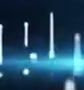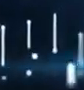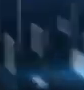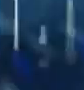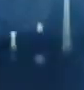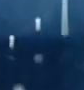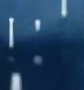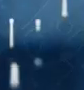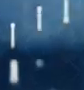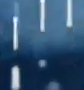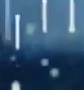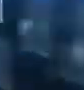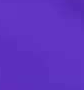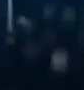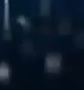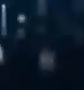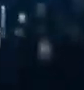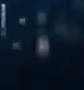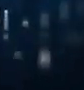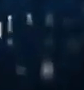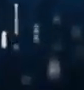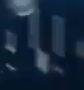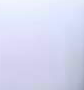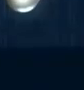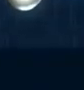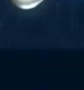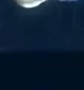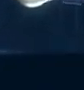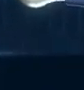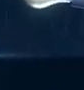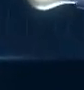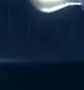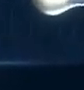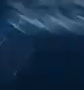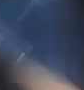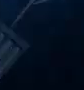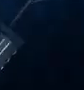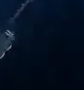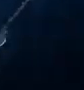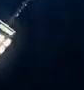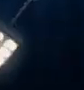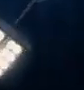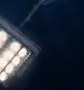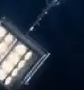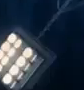berpegang pada data dan fakta, agar layak Anda jadikan referensi.